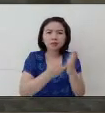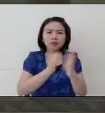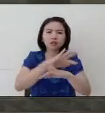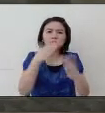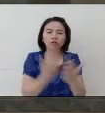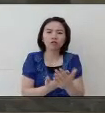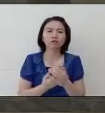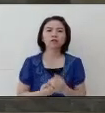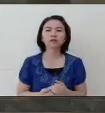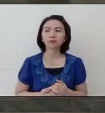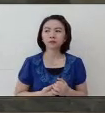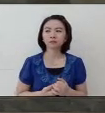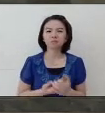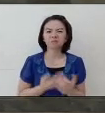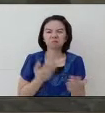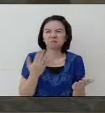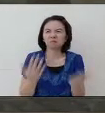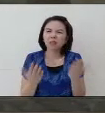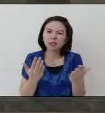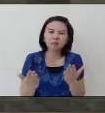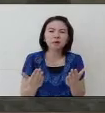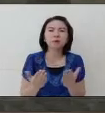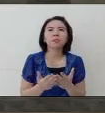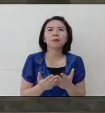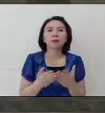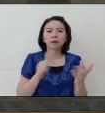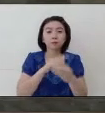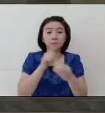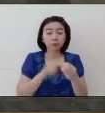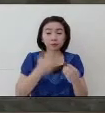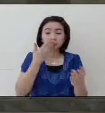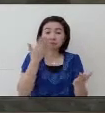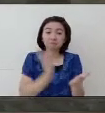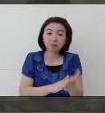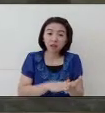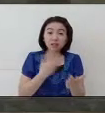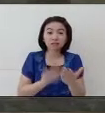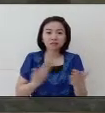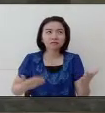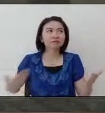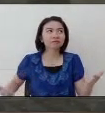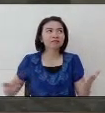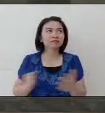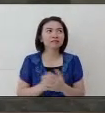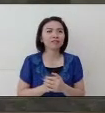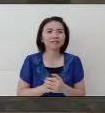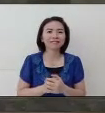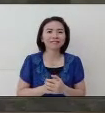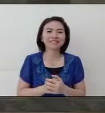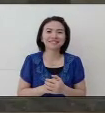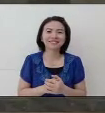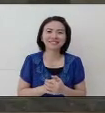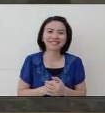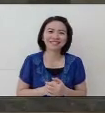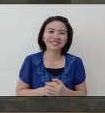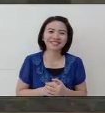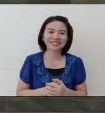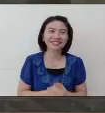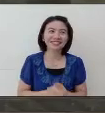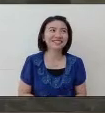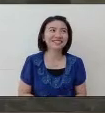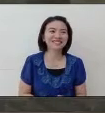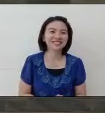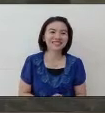points, accumulating bad things, or whatever, okay? Pero may tinuturo dito si Paul na dapat i-accumulate natin, isama po